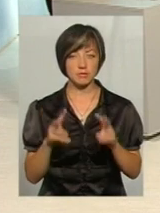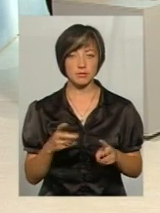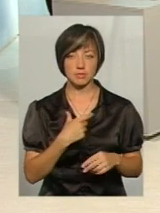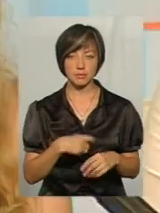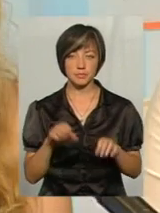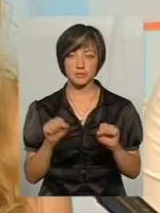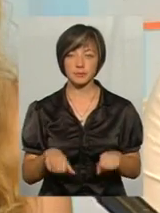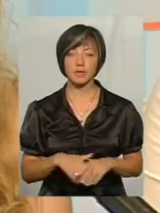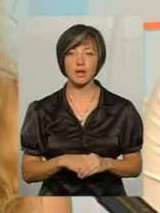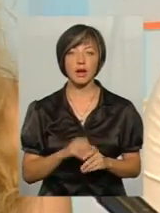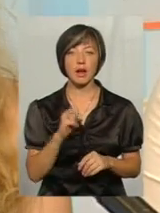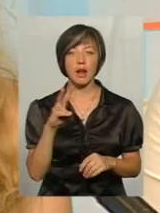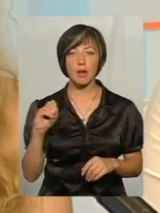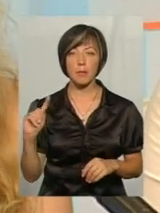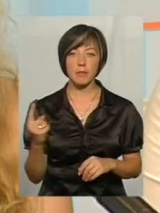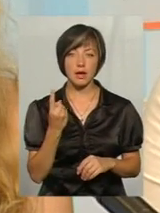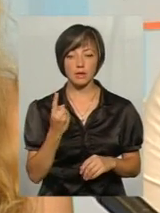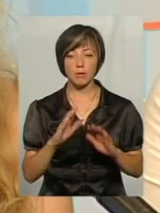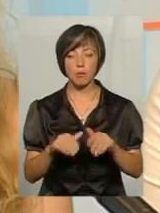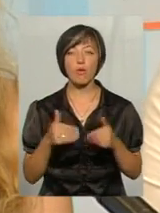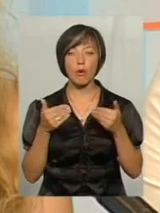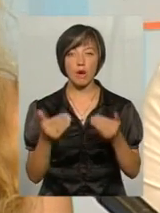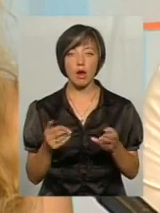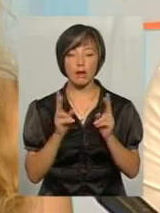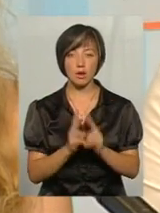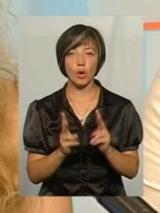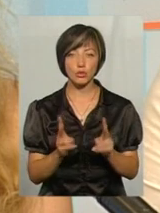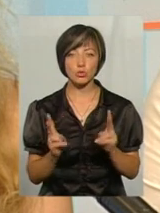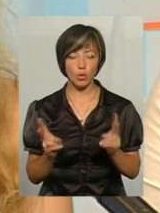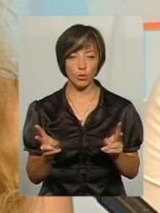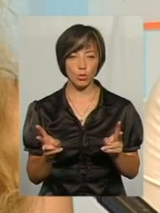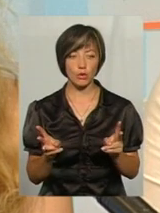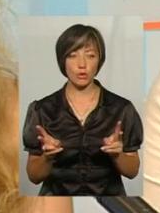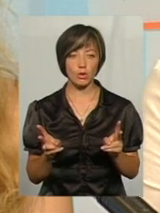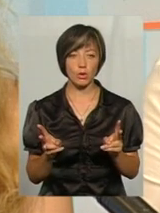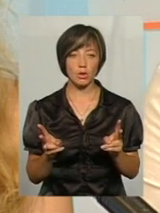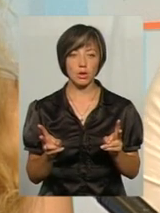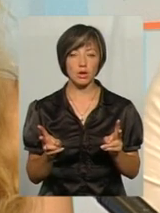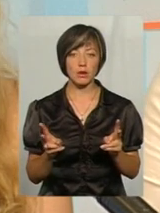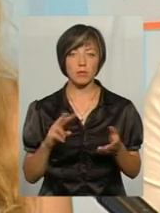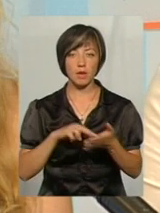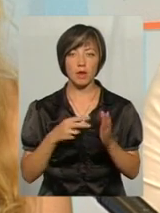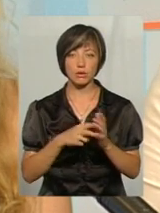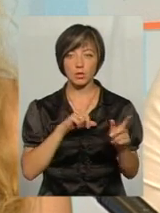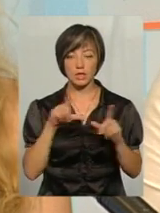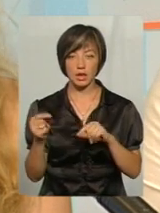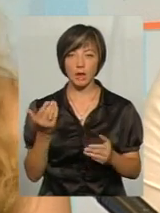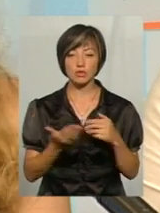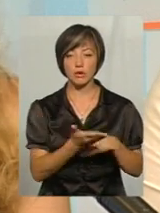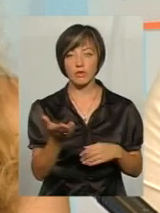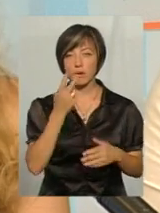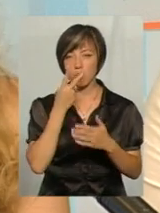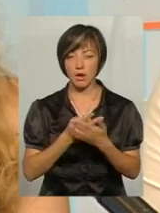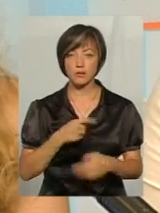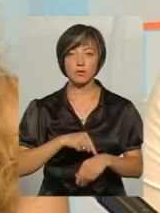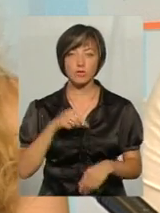небезпеку. Але перша все ж таки порада для тих, хто збирається їхати. Якщо ви бачите, що